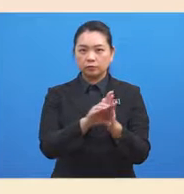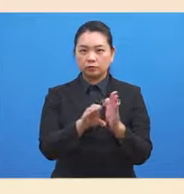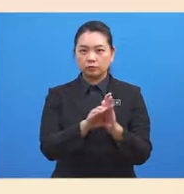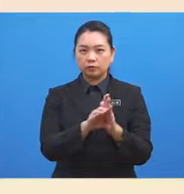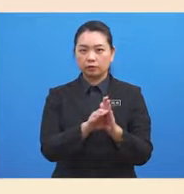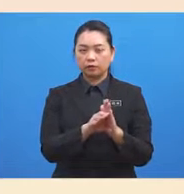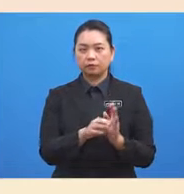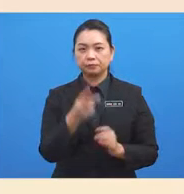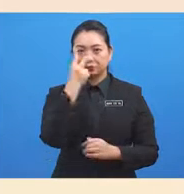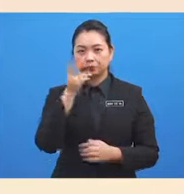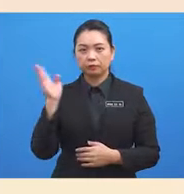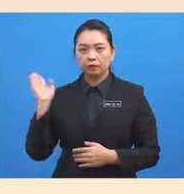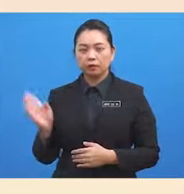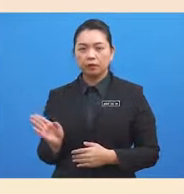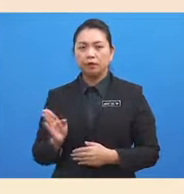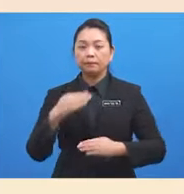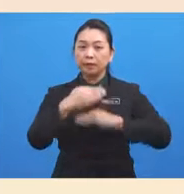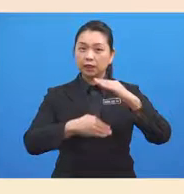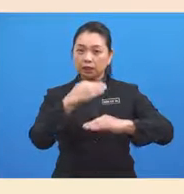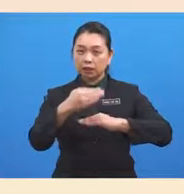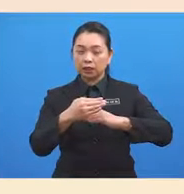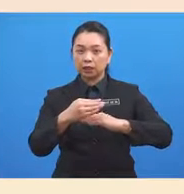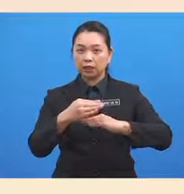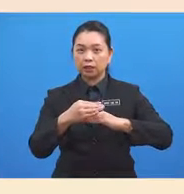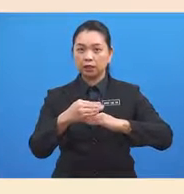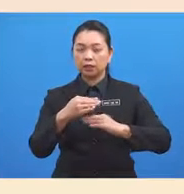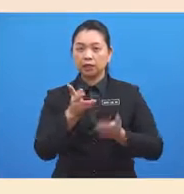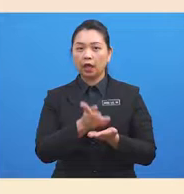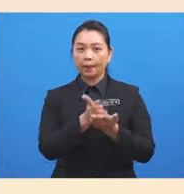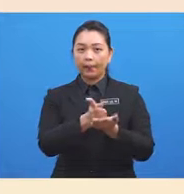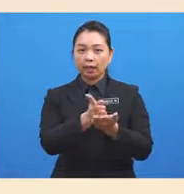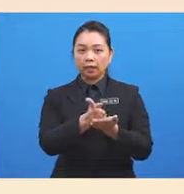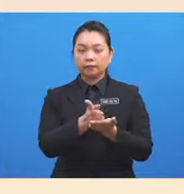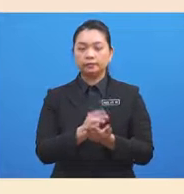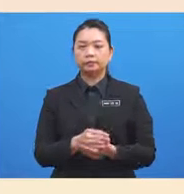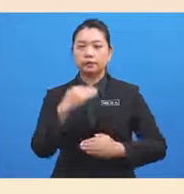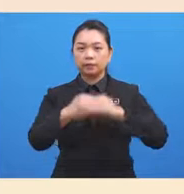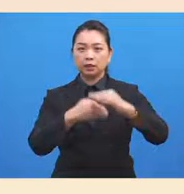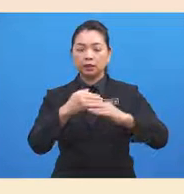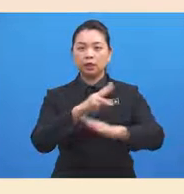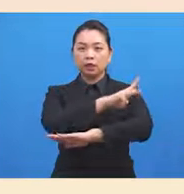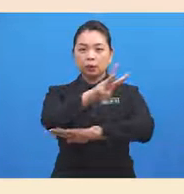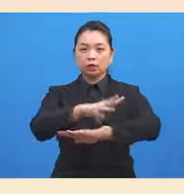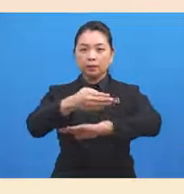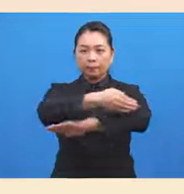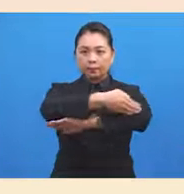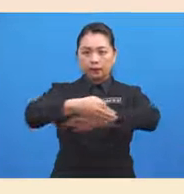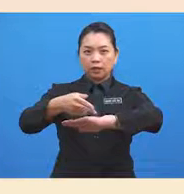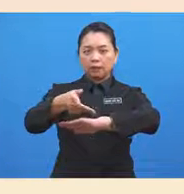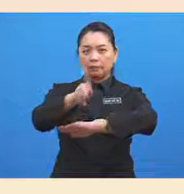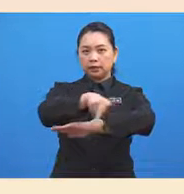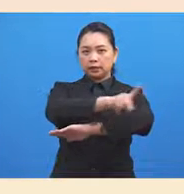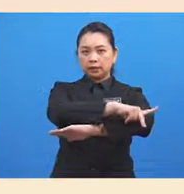Contohnya, pembinaan pelabuhan biasanya dibina di kawasan pinggir pantai yang dalam dan